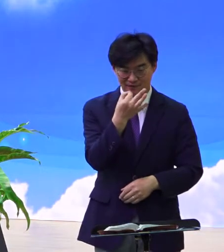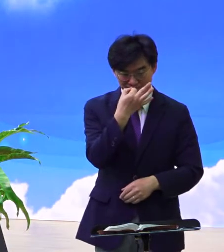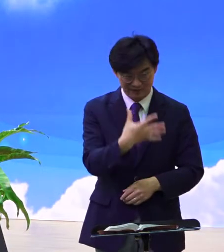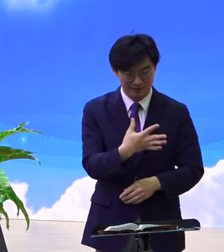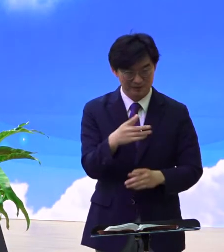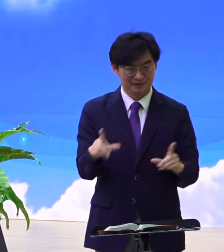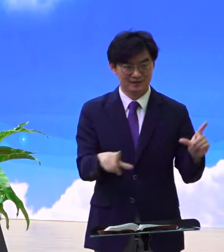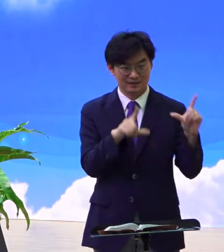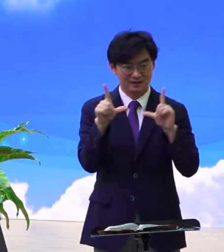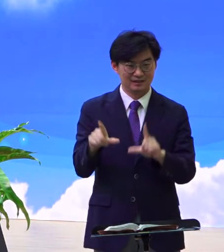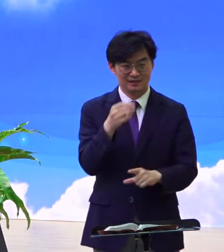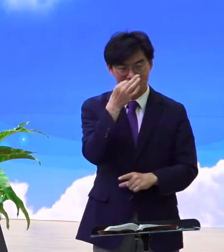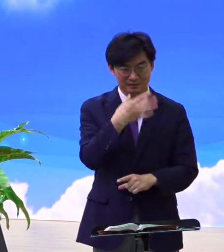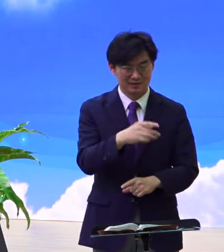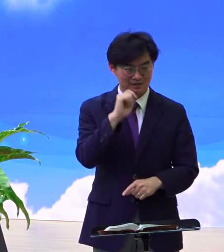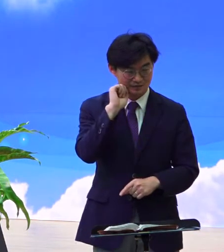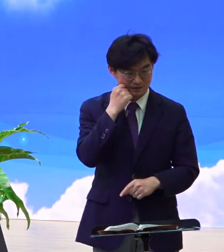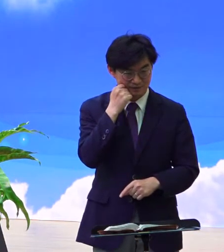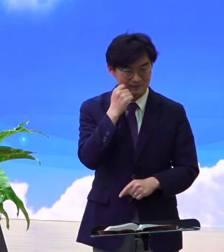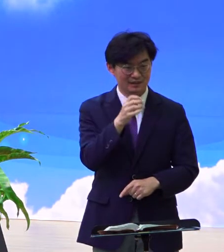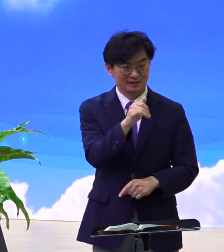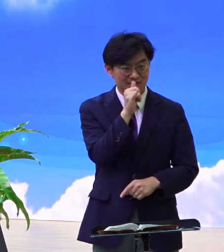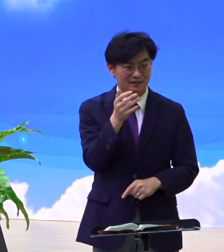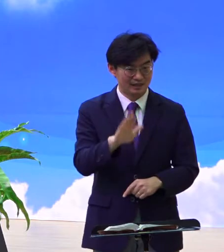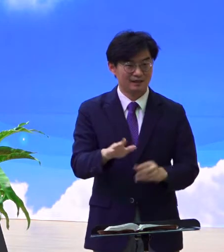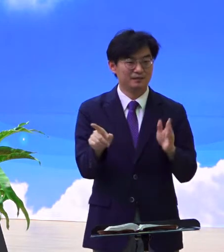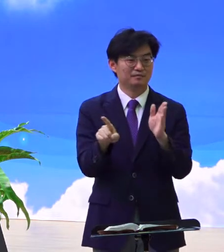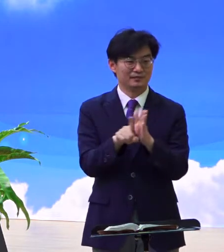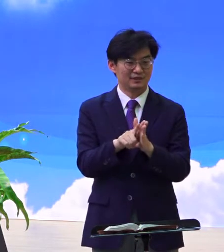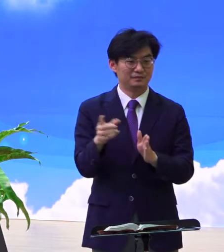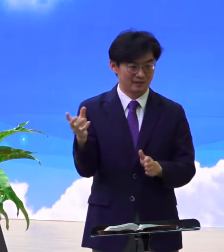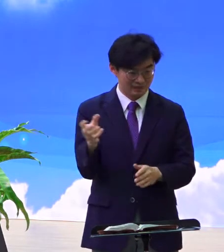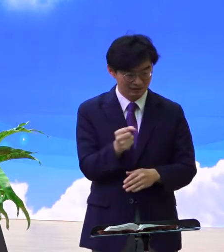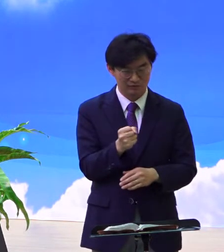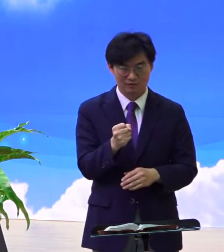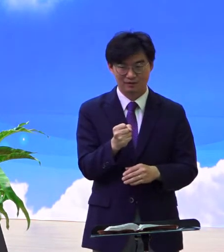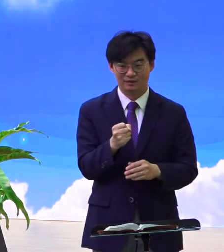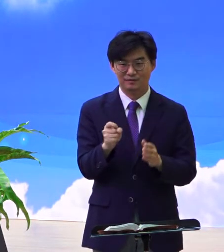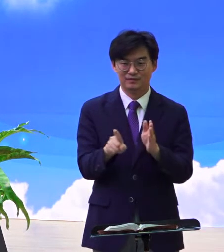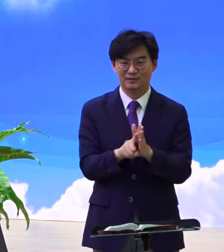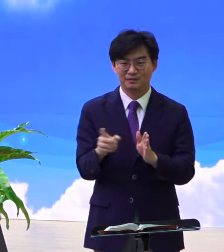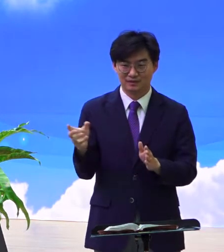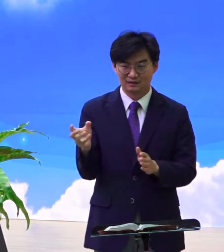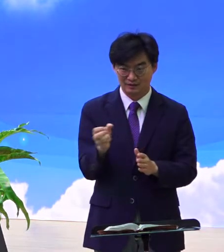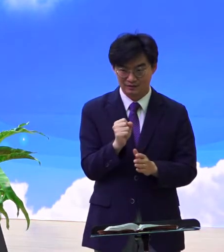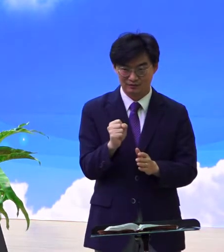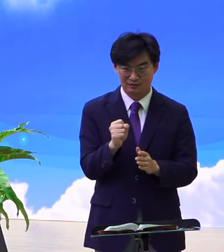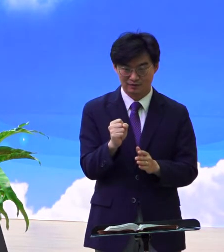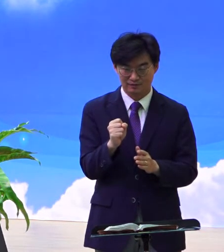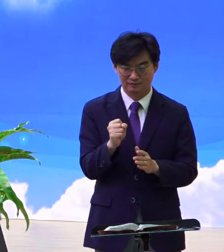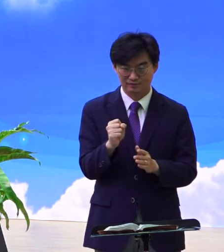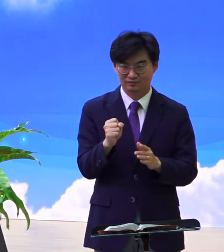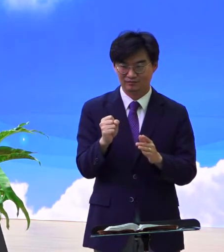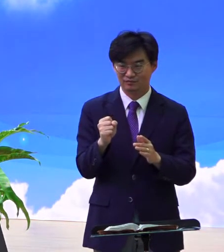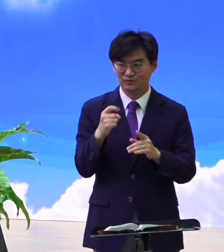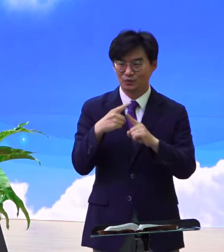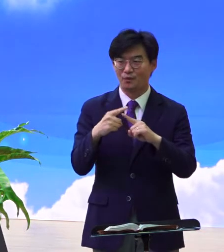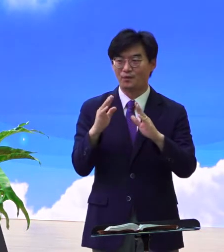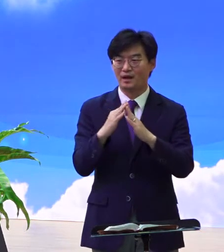여러분 믿음을 붙들고 또 하나님을 의지하고 보이지 않는 세계를 바라보면서 이 자리에 오셔서 너무나